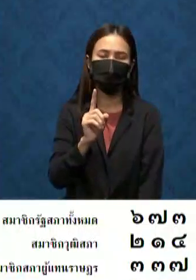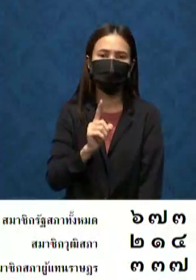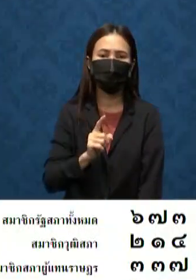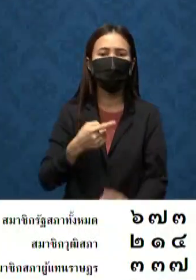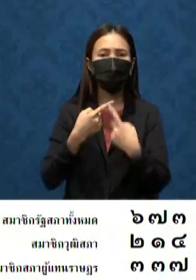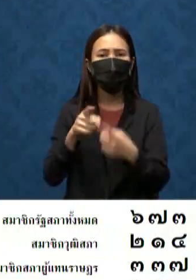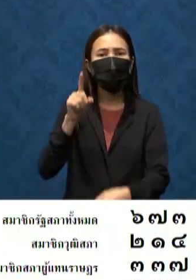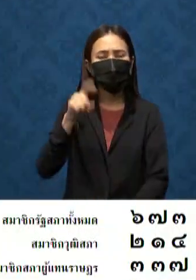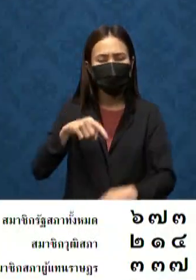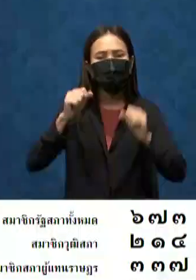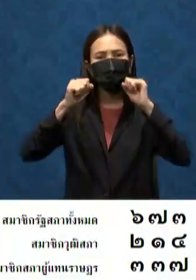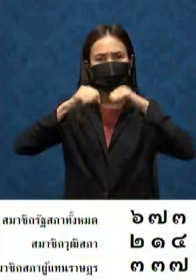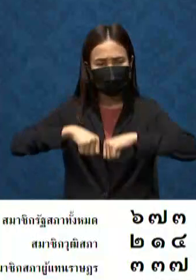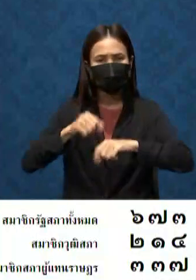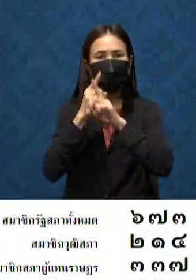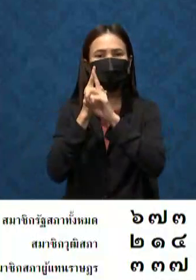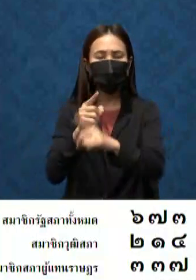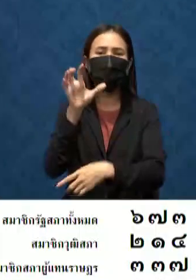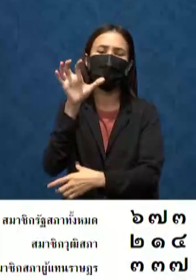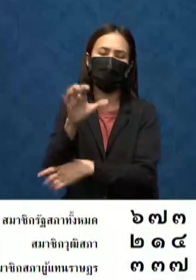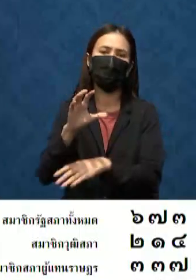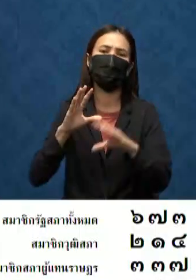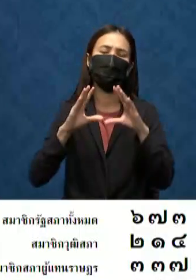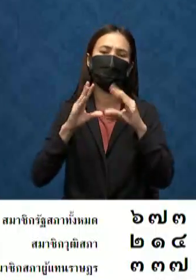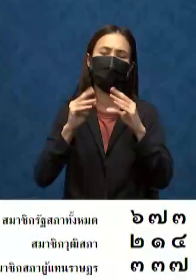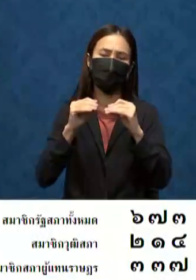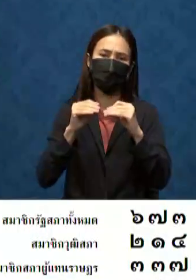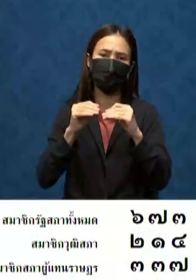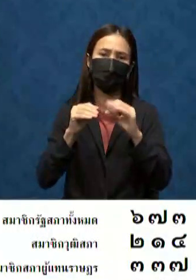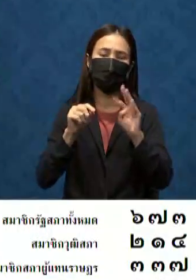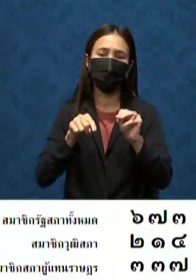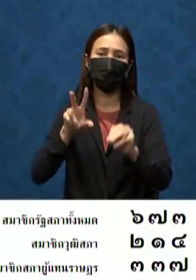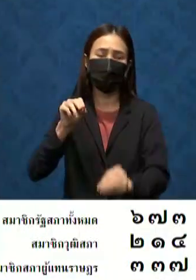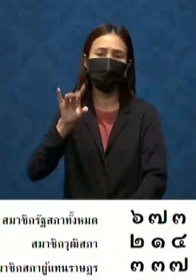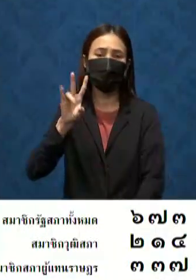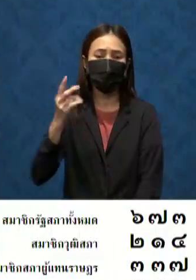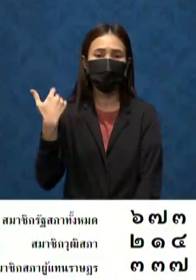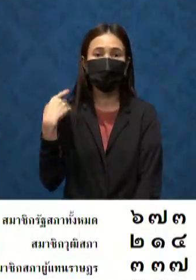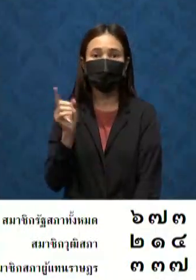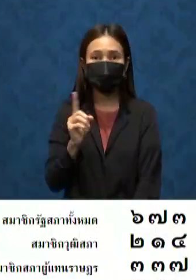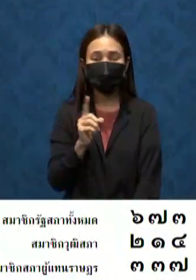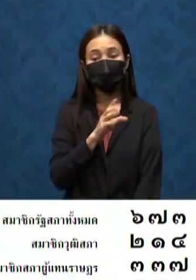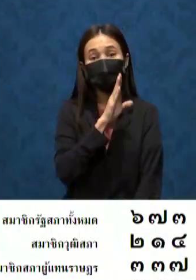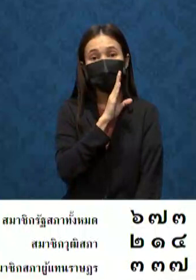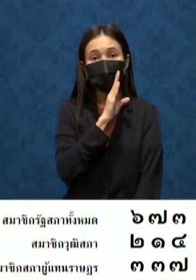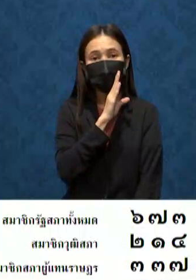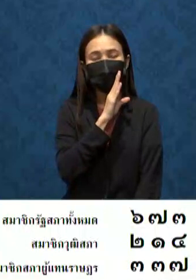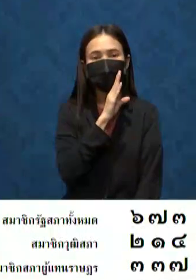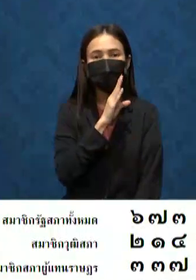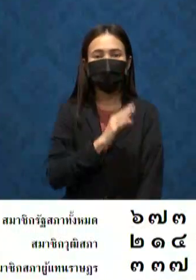ลงมติตามข้อบังคับการประชุม 37หรือไม่เพราะถ้าหากเป็นเช่นนั้นเนี่ยก็จะต้องมีการ